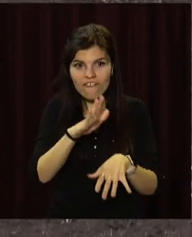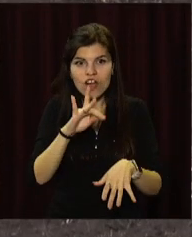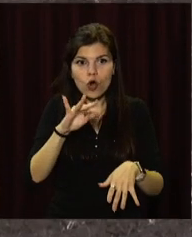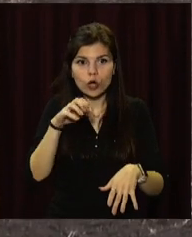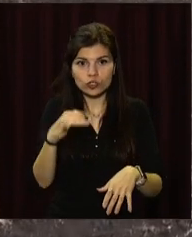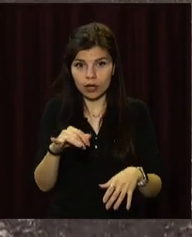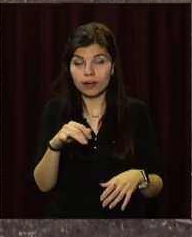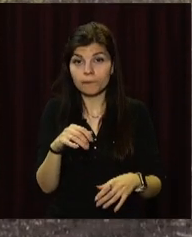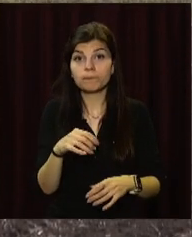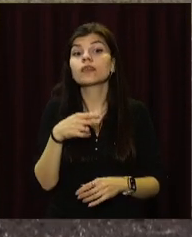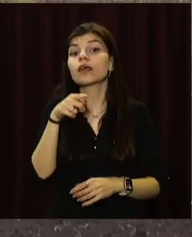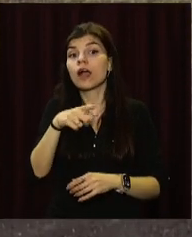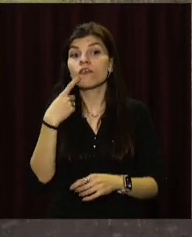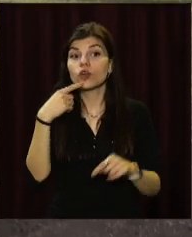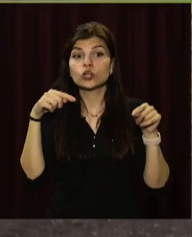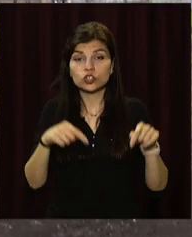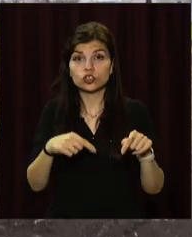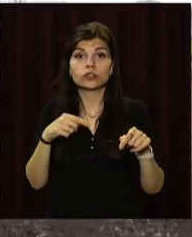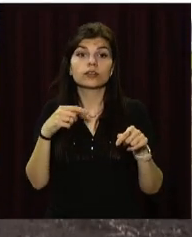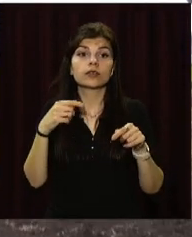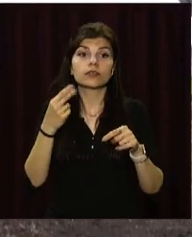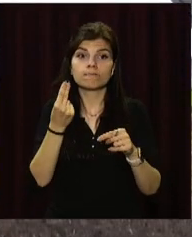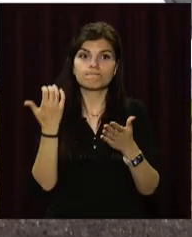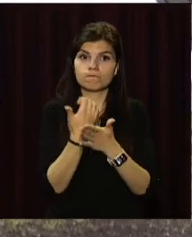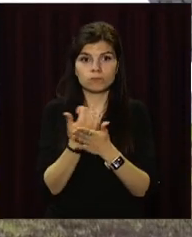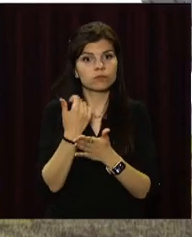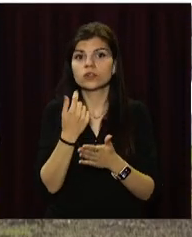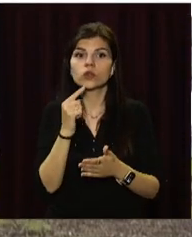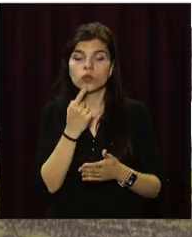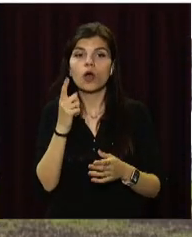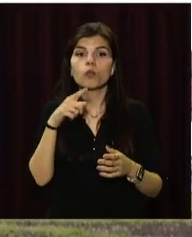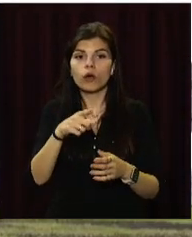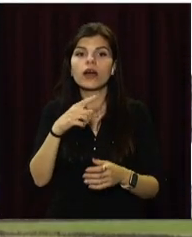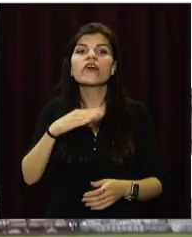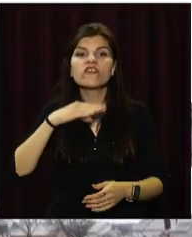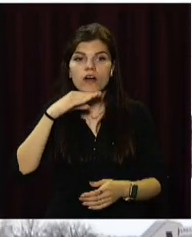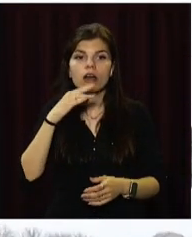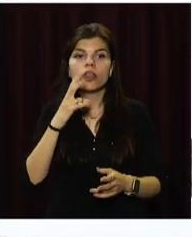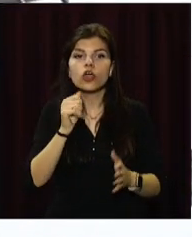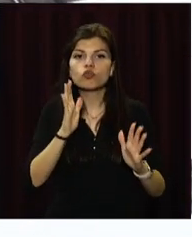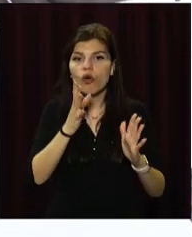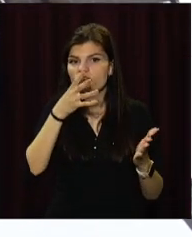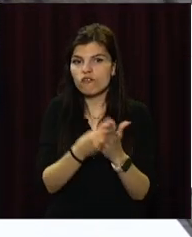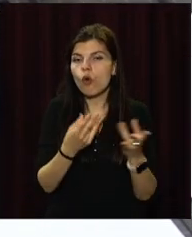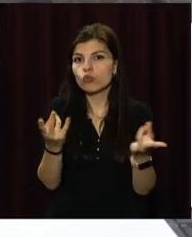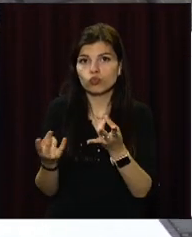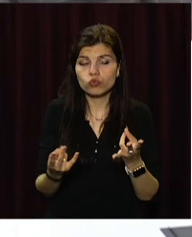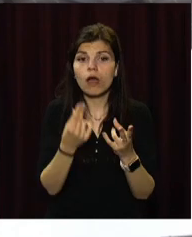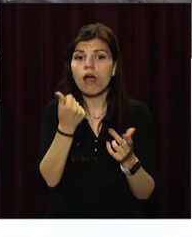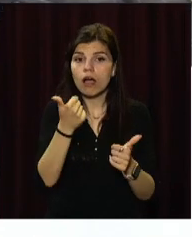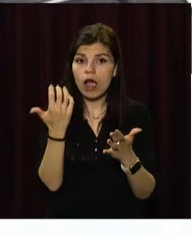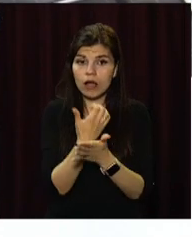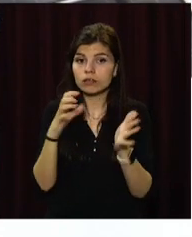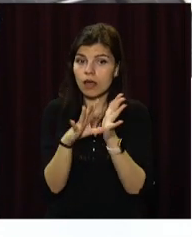сонячних днів цієї весни, каже, отримати значні прибутки не зможе. Потужностей вистачить здебільшого на власні потреби. Гарні заробітки